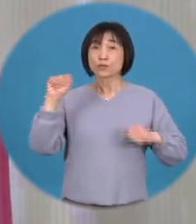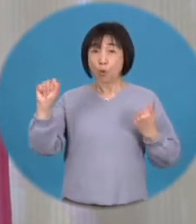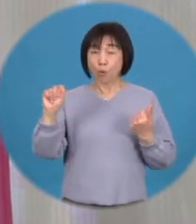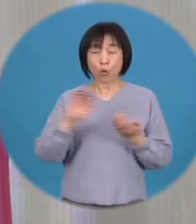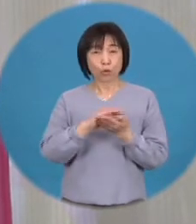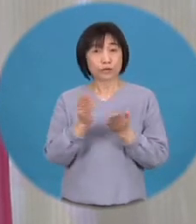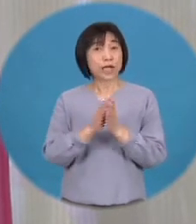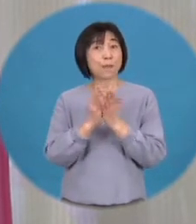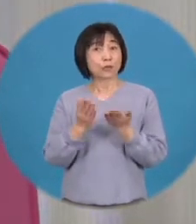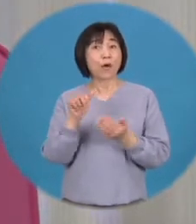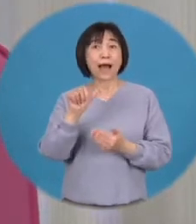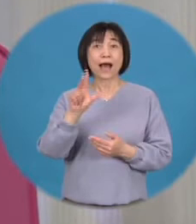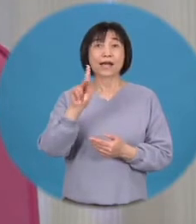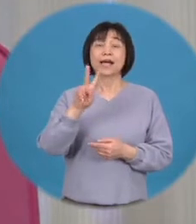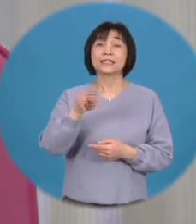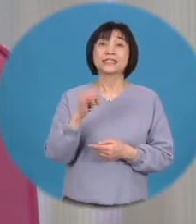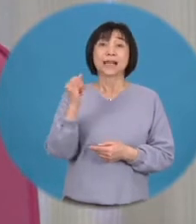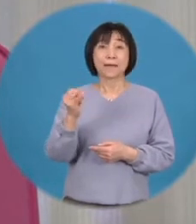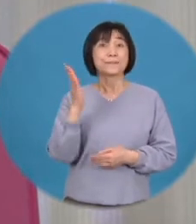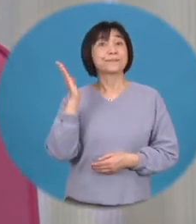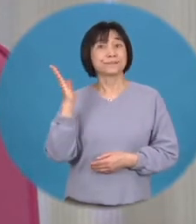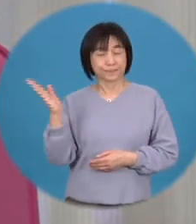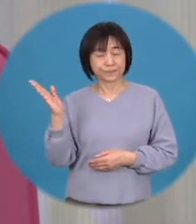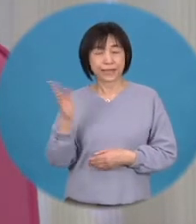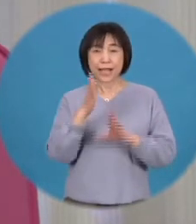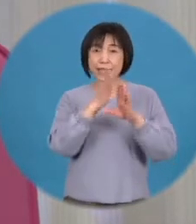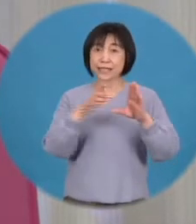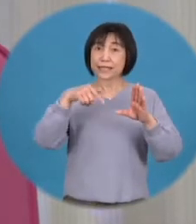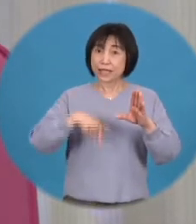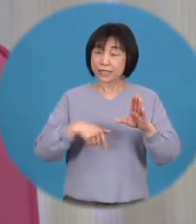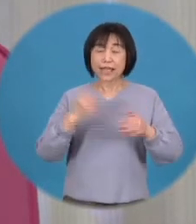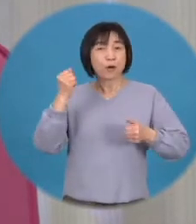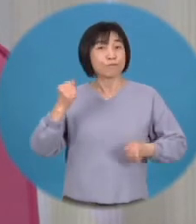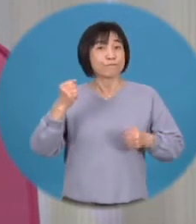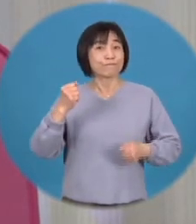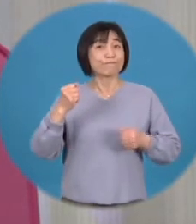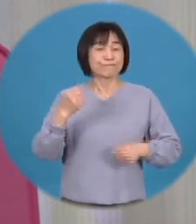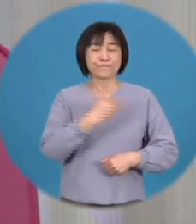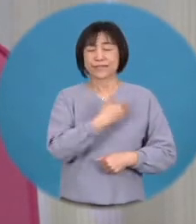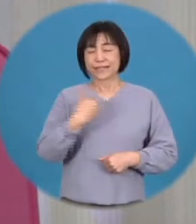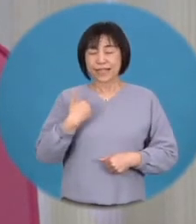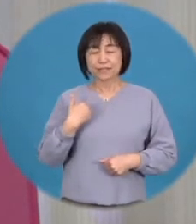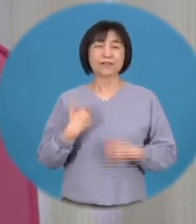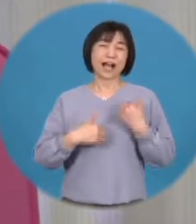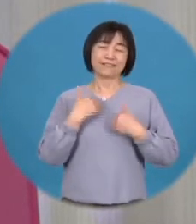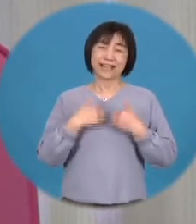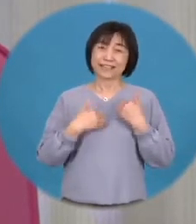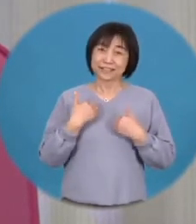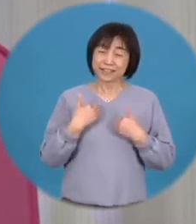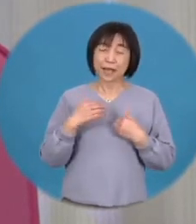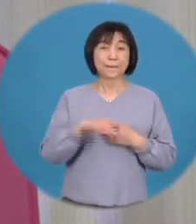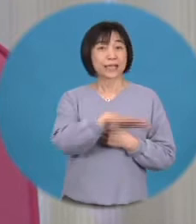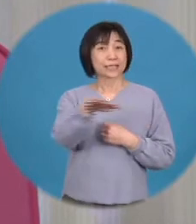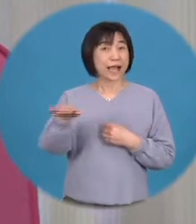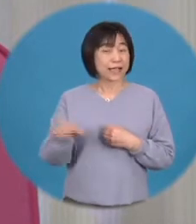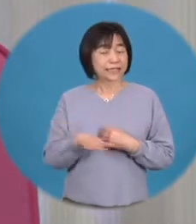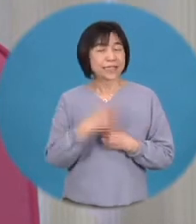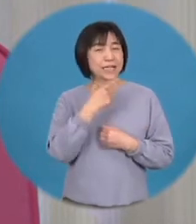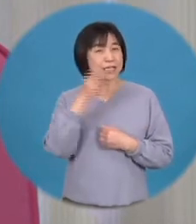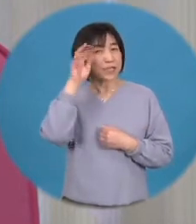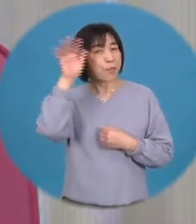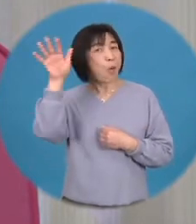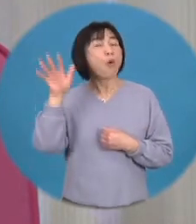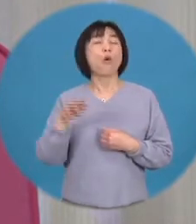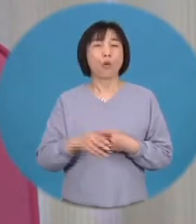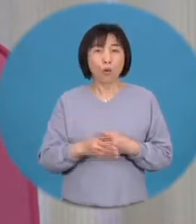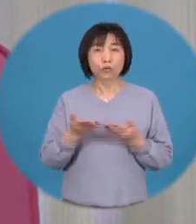を伺いました。 岐阜県を聖火ランナーとして走れることがとっても嬉しいです。皆さんに希望をお届けできるよう